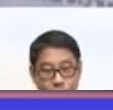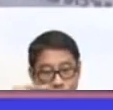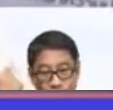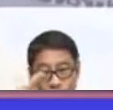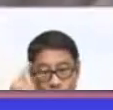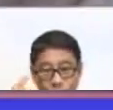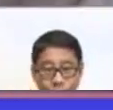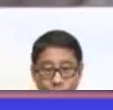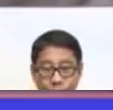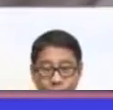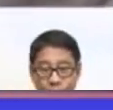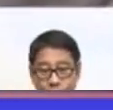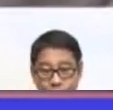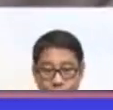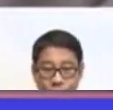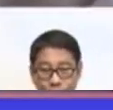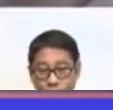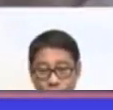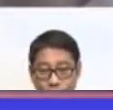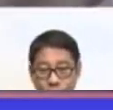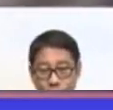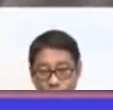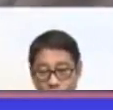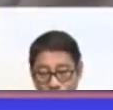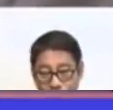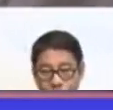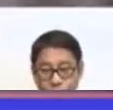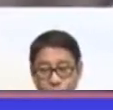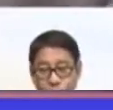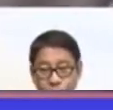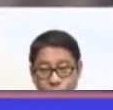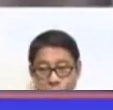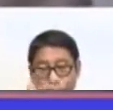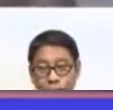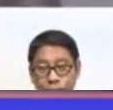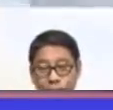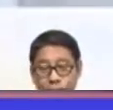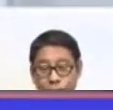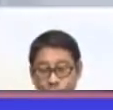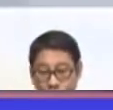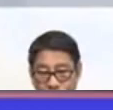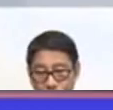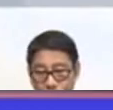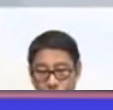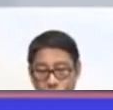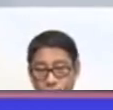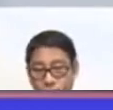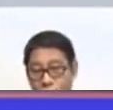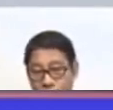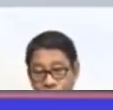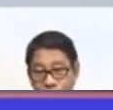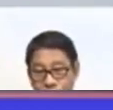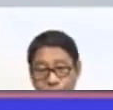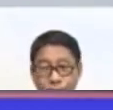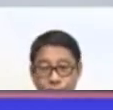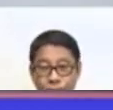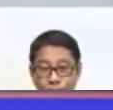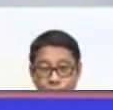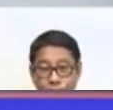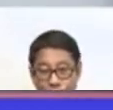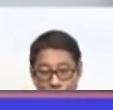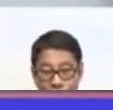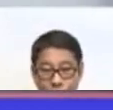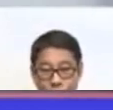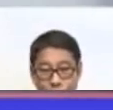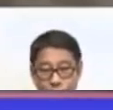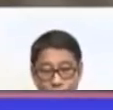ม้เพลิงมีพลุอะไรต่างซึ่งมันอยู่นอกเหนือจากตัวกระทงด้วยซ้ำไปนะคะแล้วก็มันก็จะมีความสุขสนานที่งอกขึ้นม